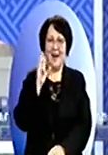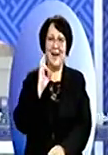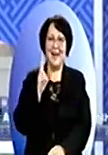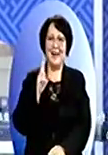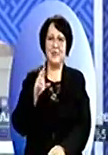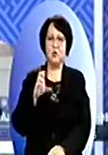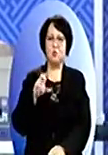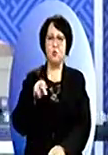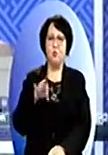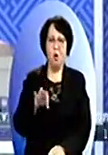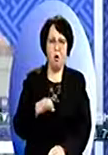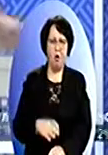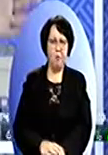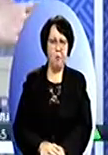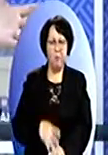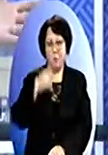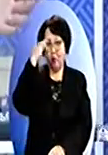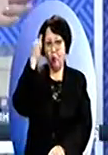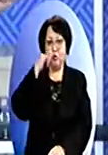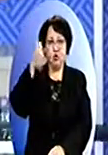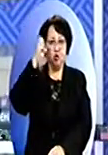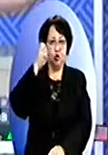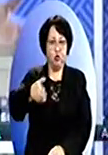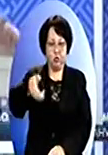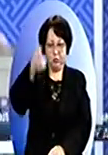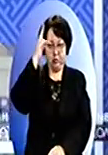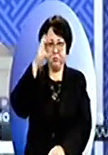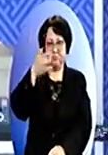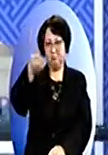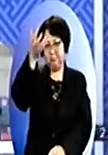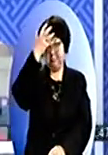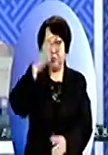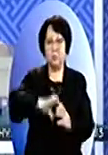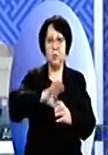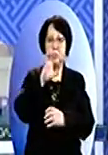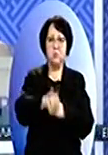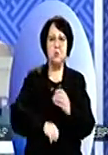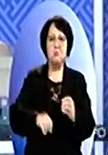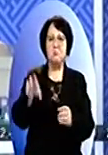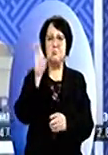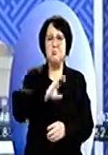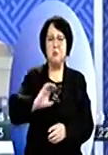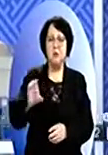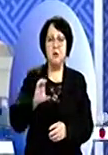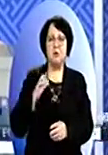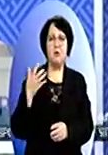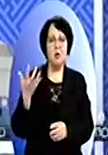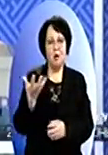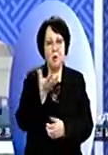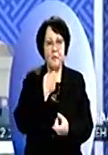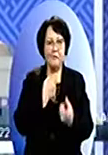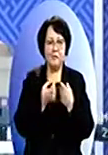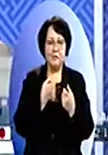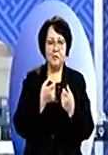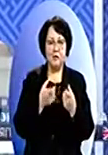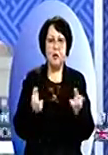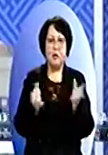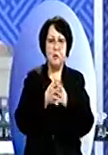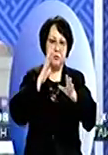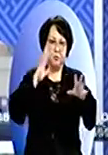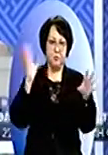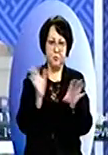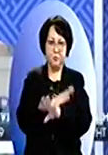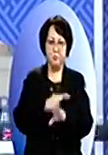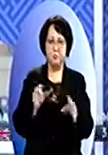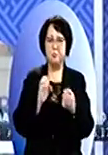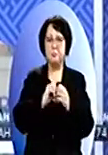Монгол улсын ерөнхийлөгч, засгийн газар, олон улсын байгууллагуудтай хамтарч зохион байгуулна.